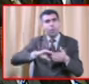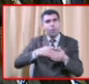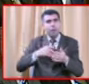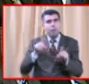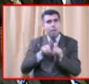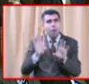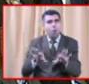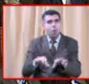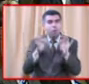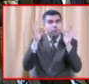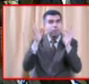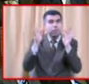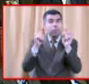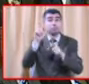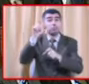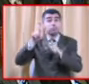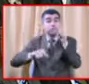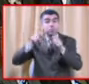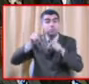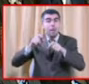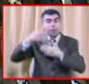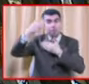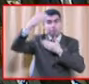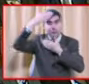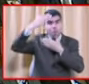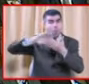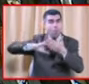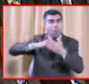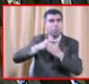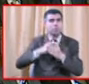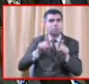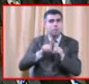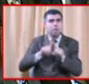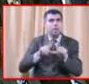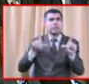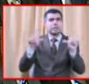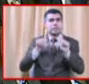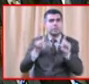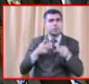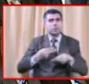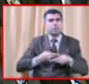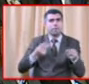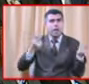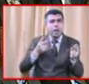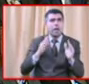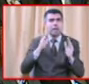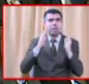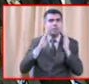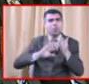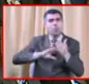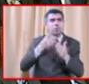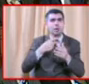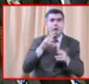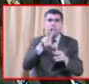كنسجلوا واللي كيسجلوا جميع المواطنين، وكاين القنوات ديال الاتصال والمعلومه كتوصل في وقتها.